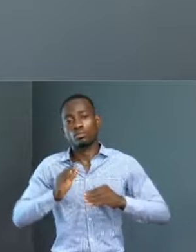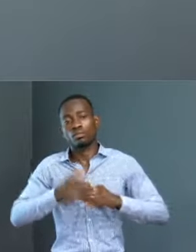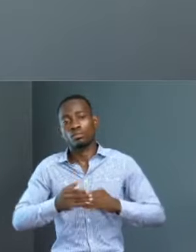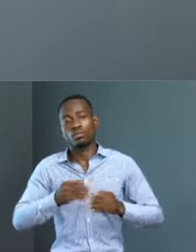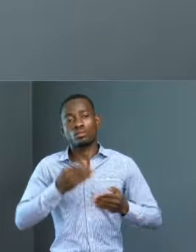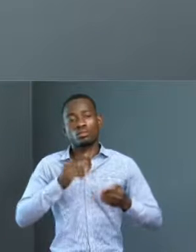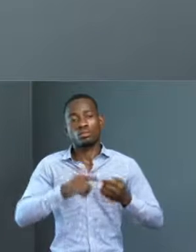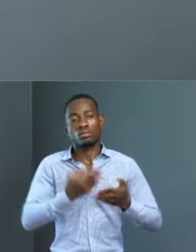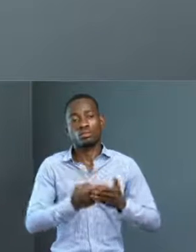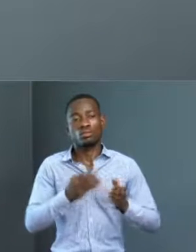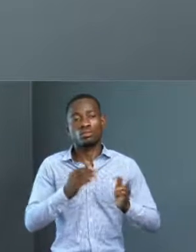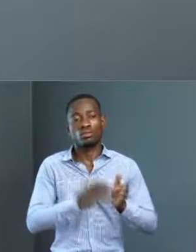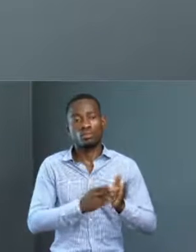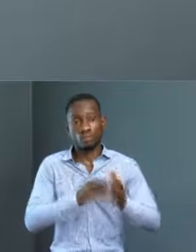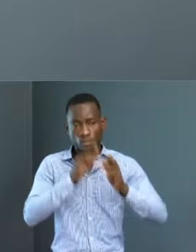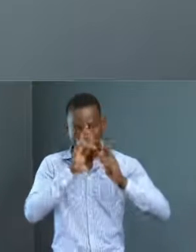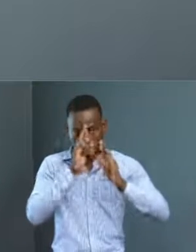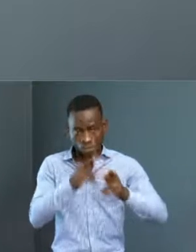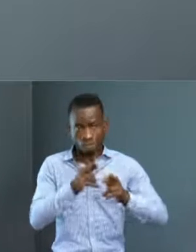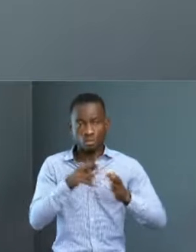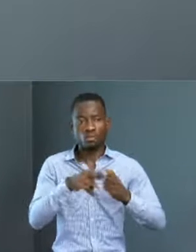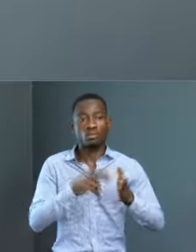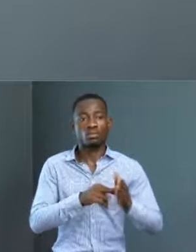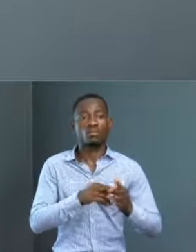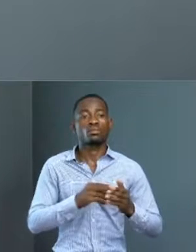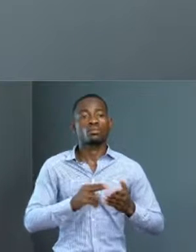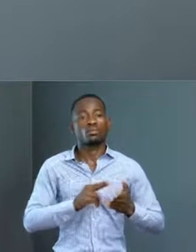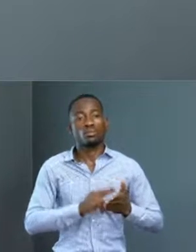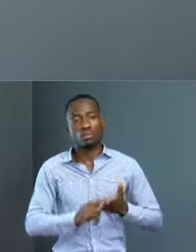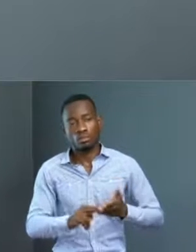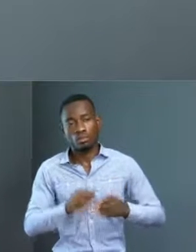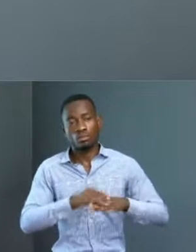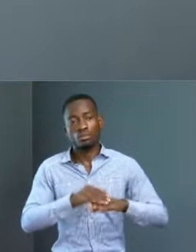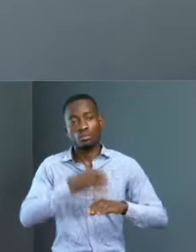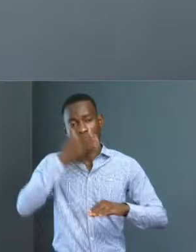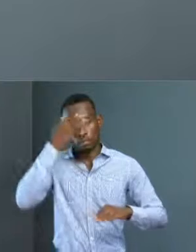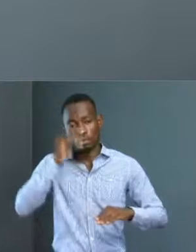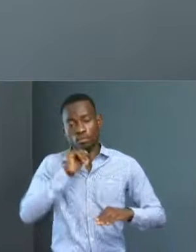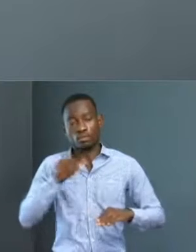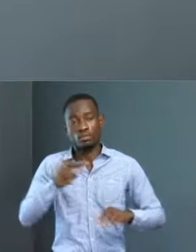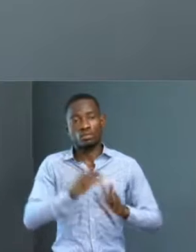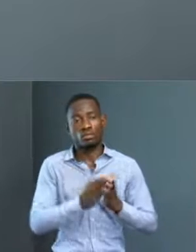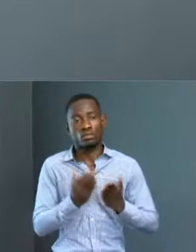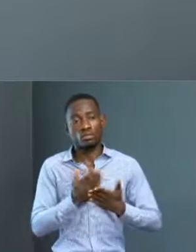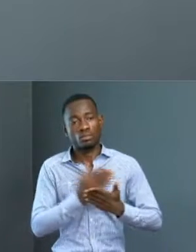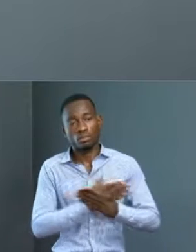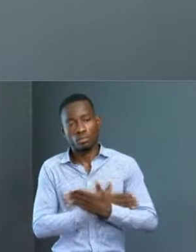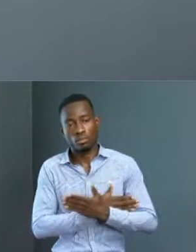École. Respectez les règles d'hygiène et surtout, vos cahiers de cours.